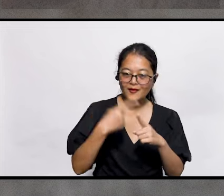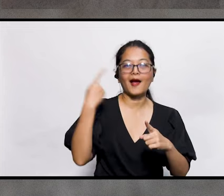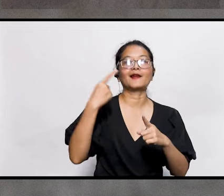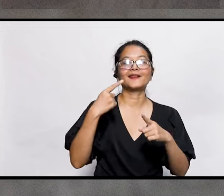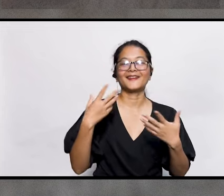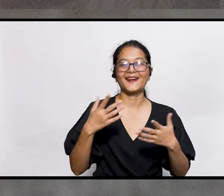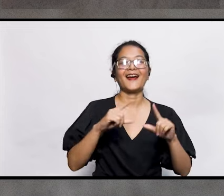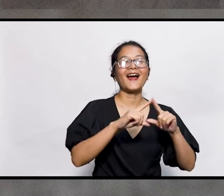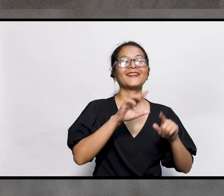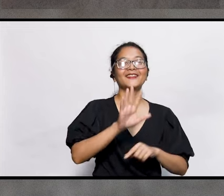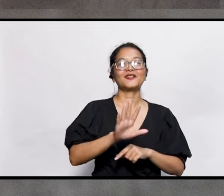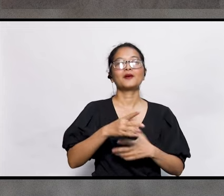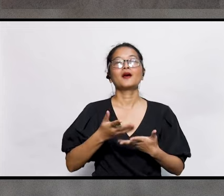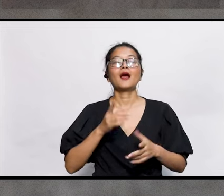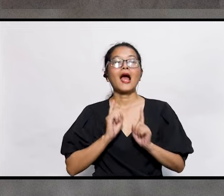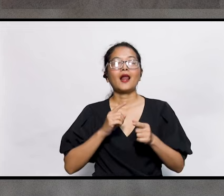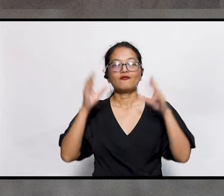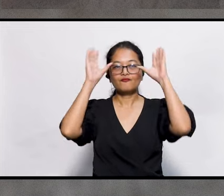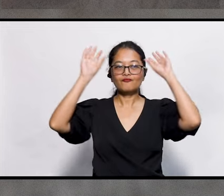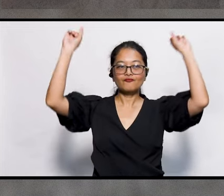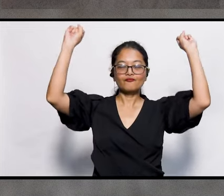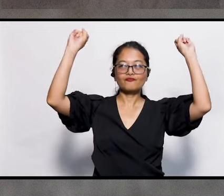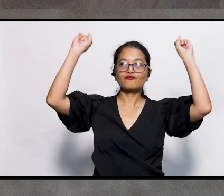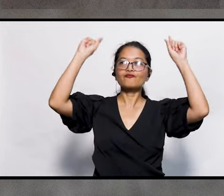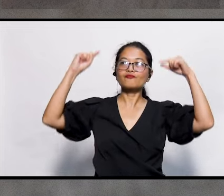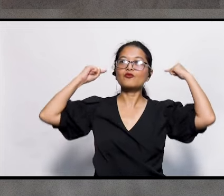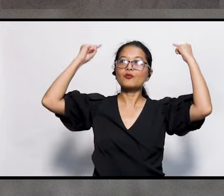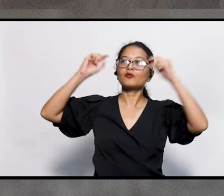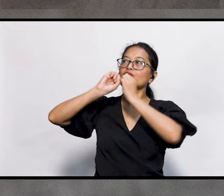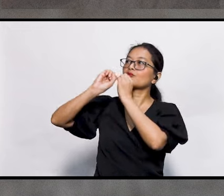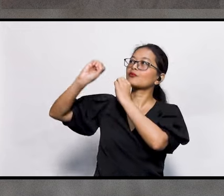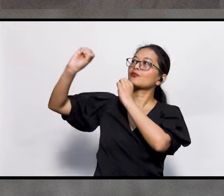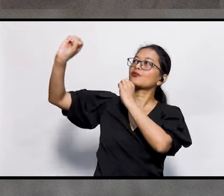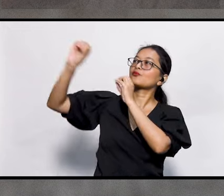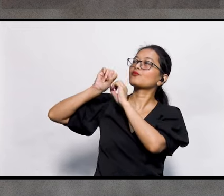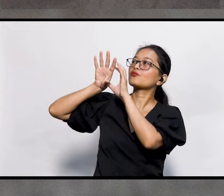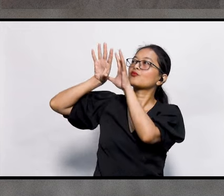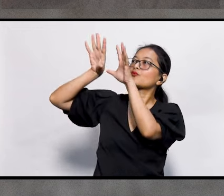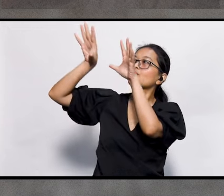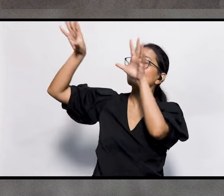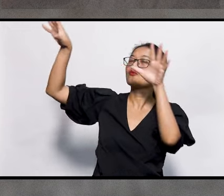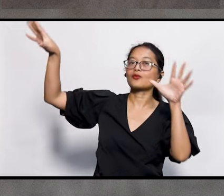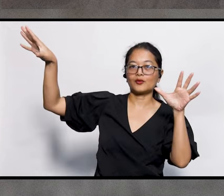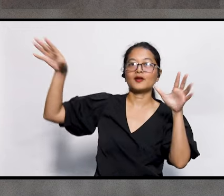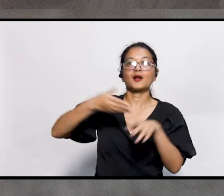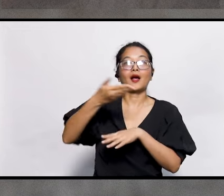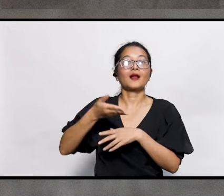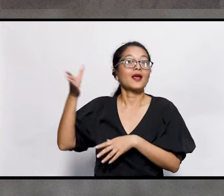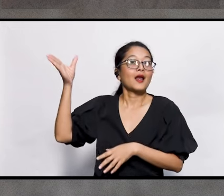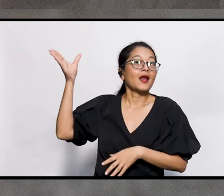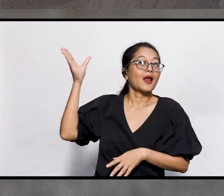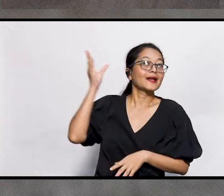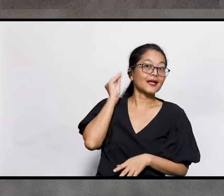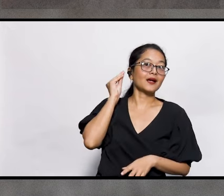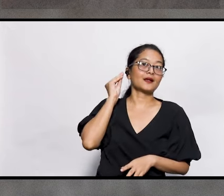apabila sangkakala tanduk domba itu panjang bunyinya dan kamu mendengar bunyi sangkakala itu